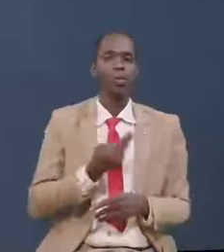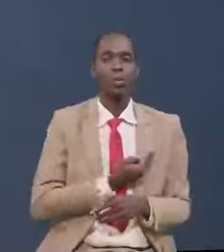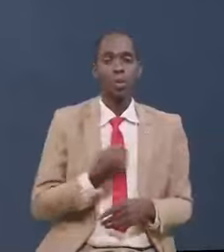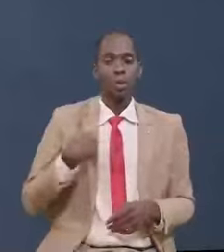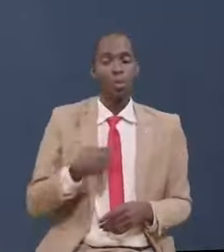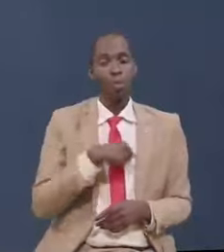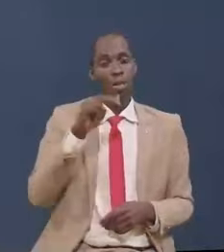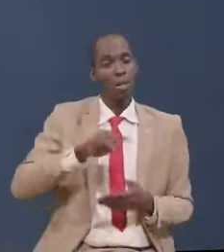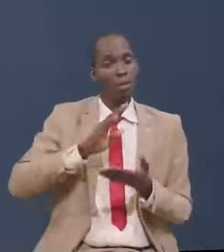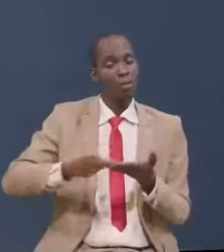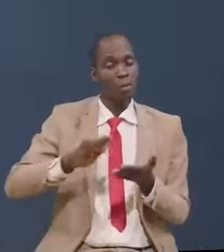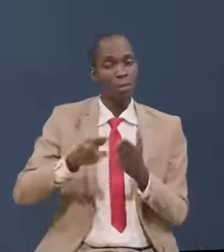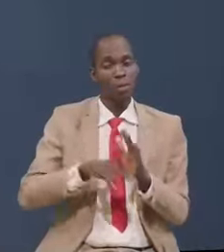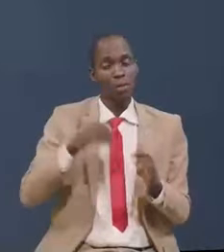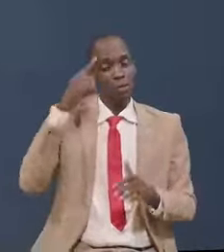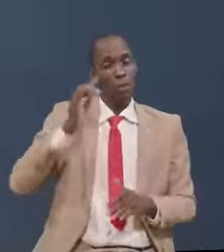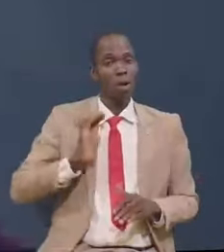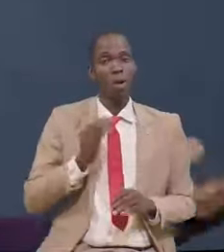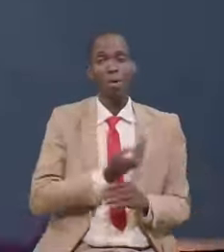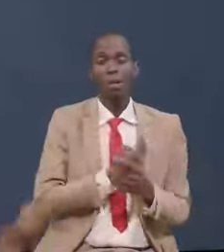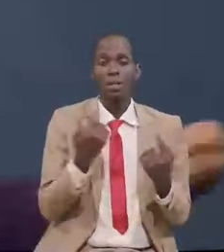Nous avons besoin du pardon de nos péchés.